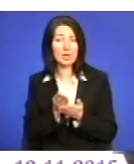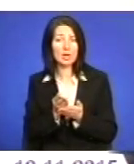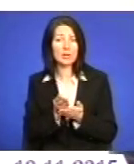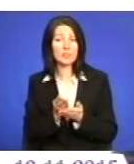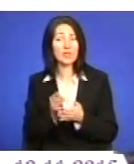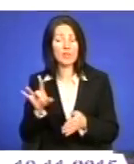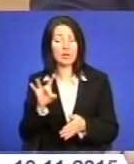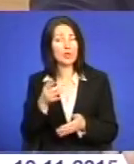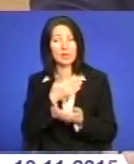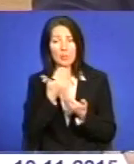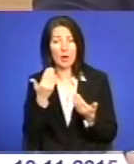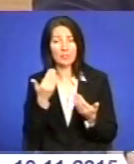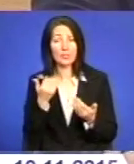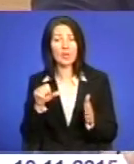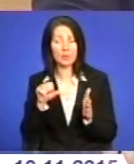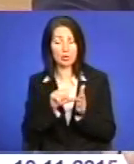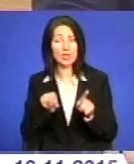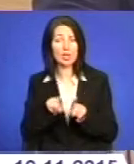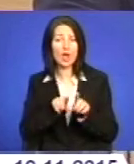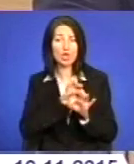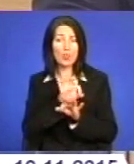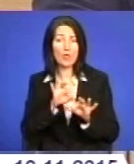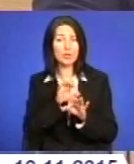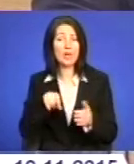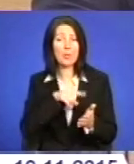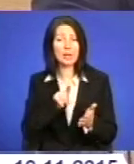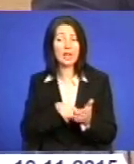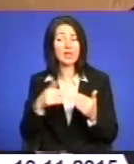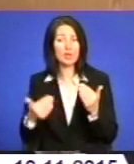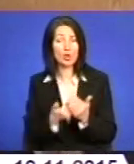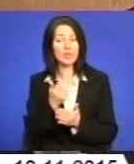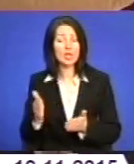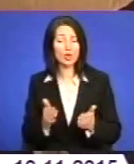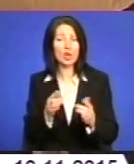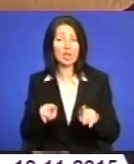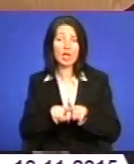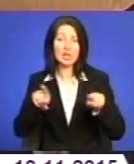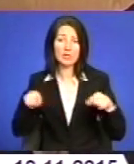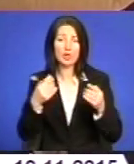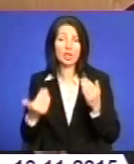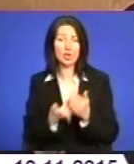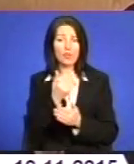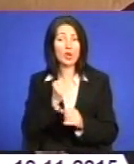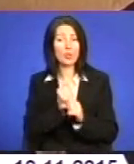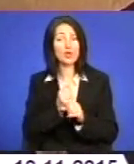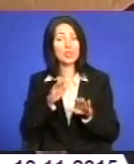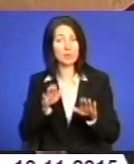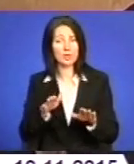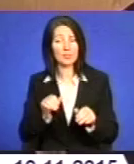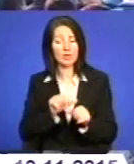у районі немає. Присутні також обговорювали питання відновлення доріг та створення нових робочих місць. Окрім того,